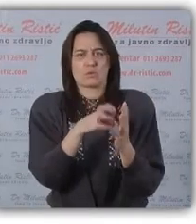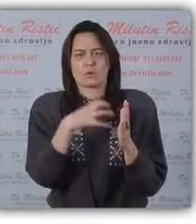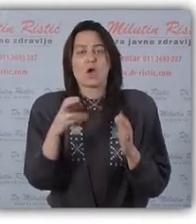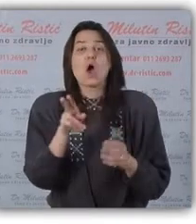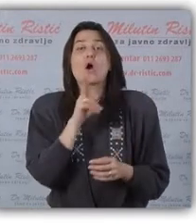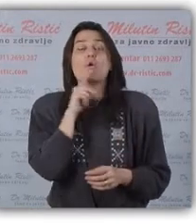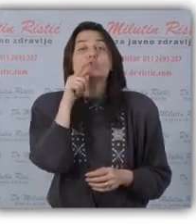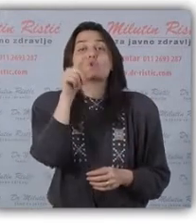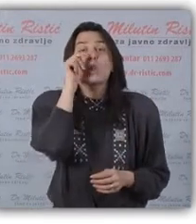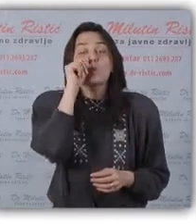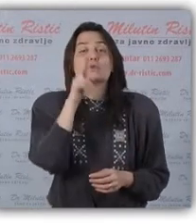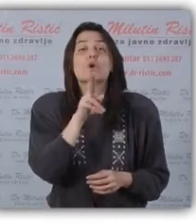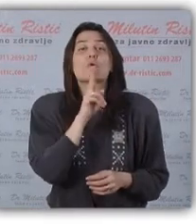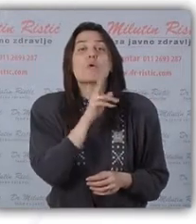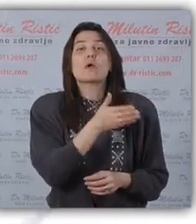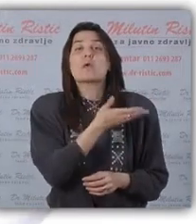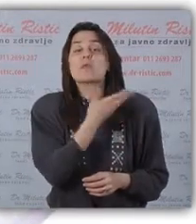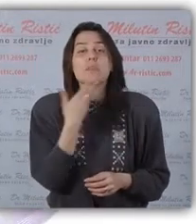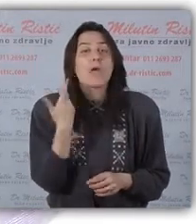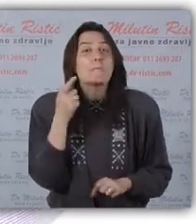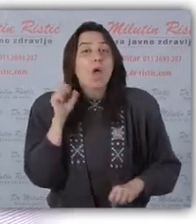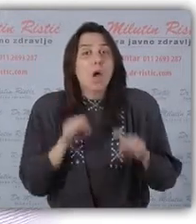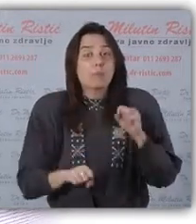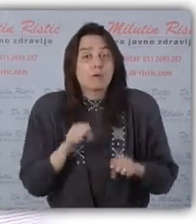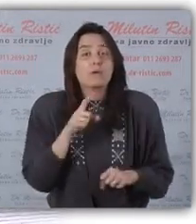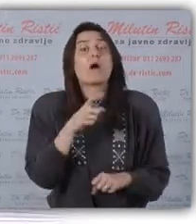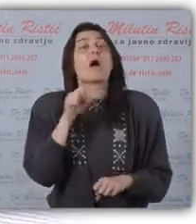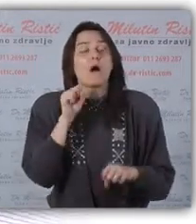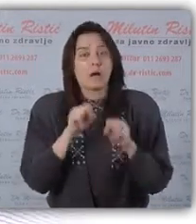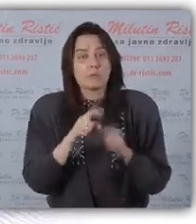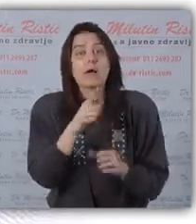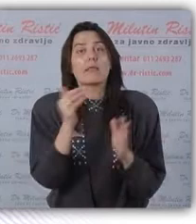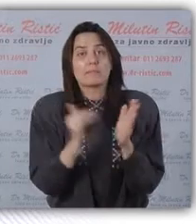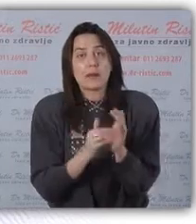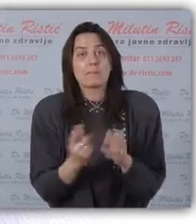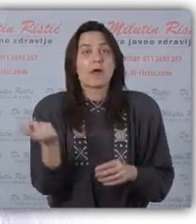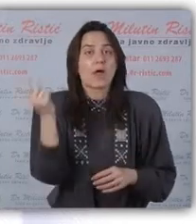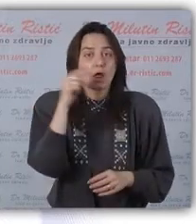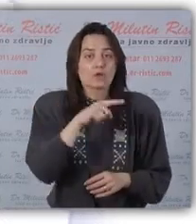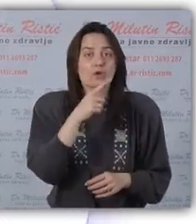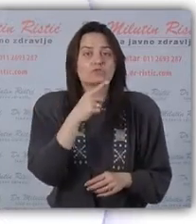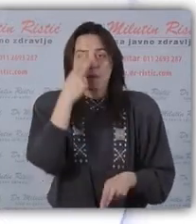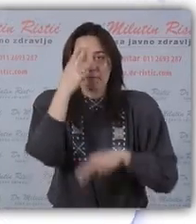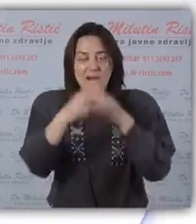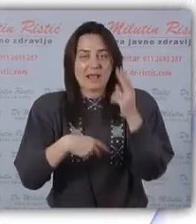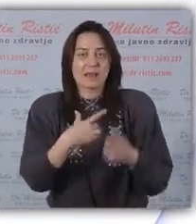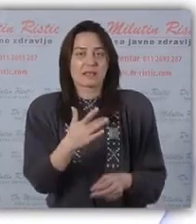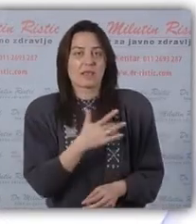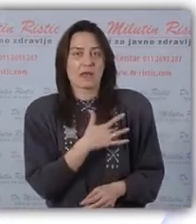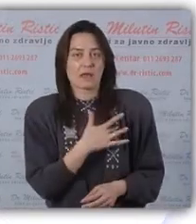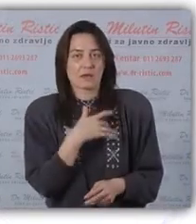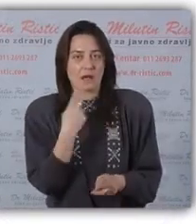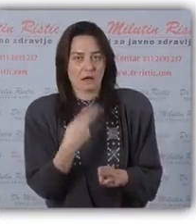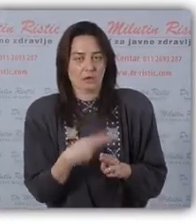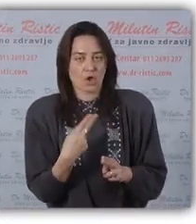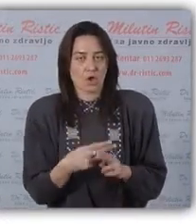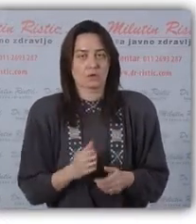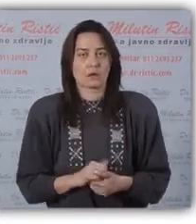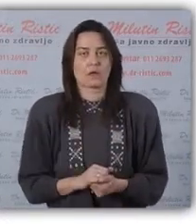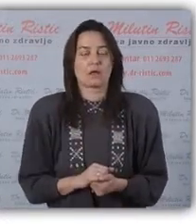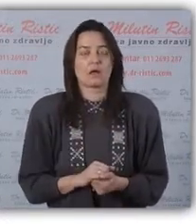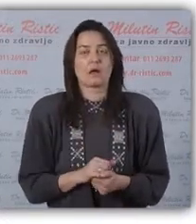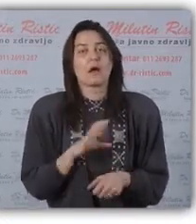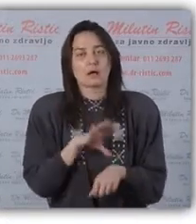Znači, a koji su to sad ljudi koji nemaju simptome, a simptomatski su, a trebaju da dođu na pregled kardiologa i neku